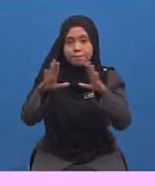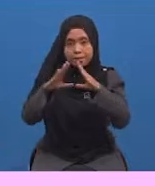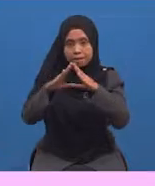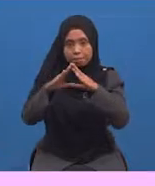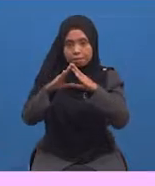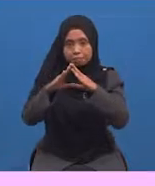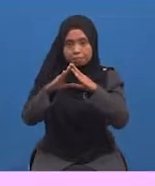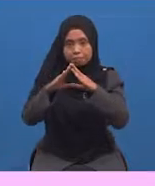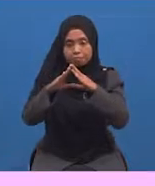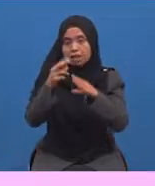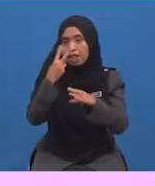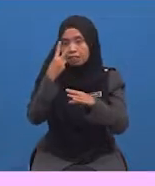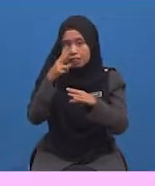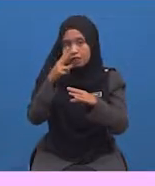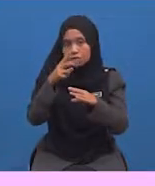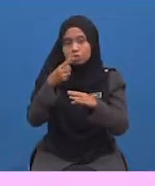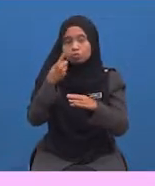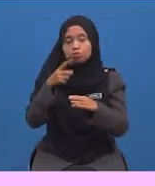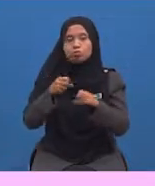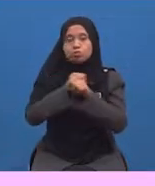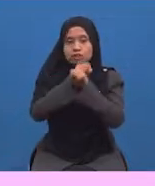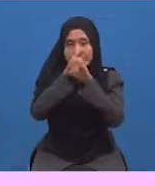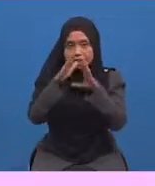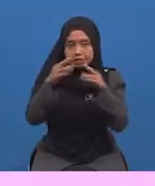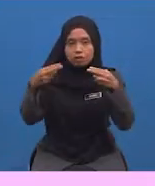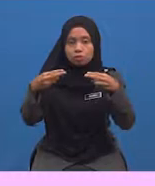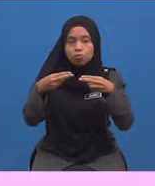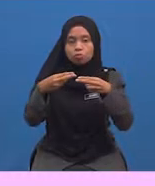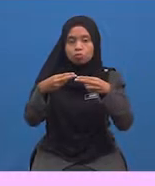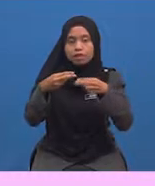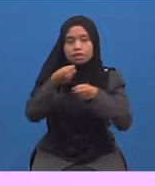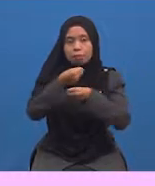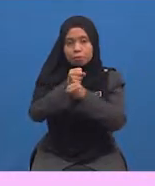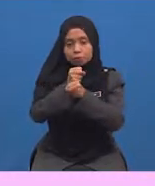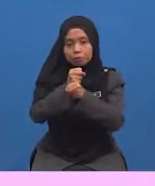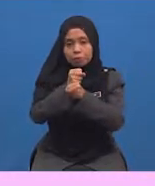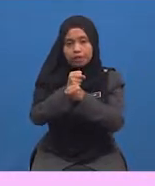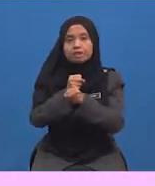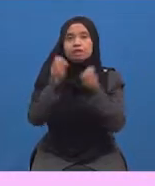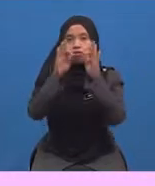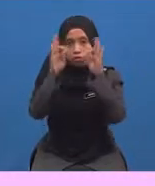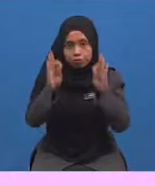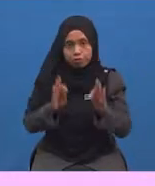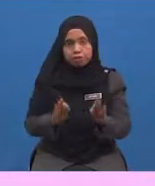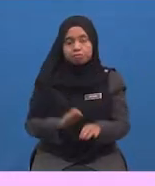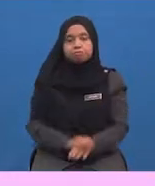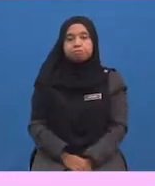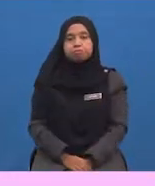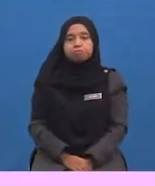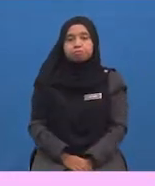Sila lihat di paparan bagi menjelaskan hubungan dan pembentukan rumus ini.